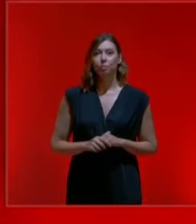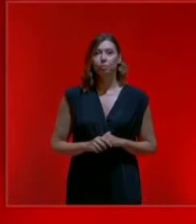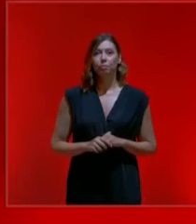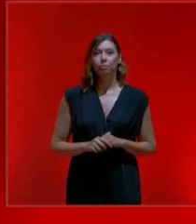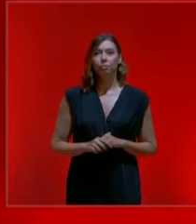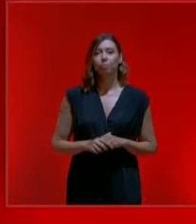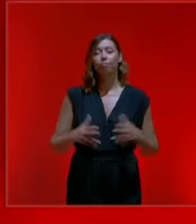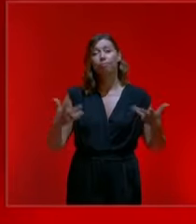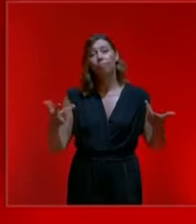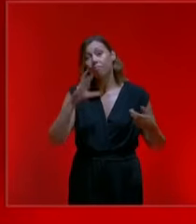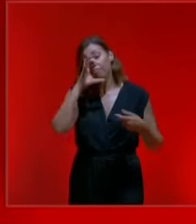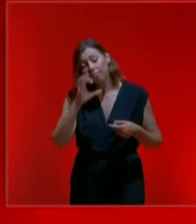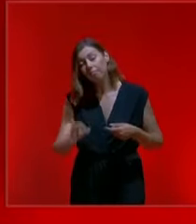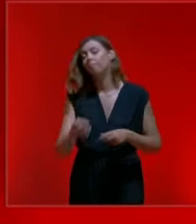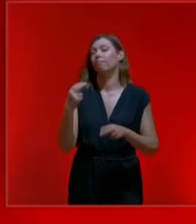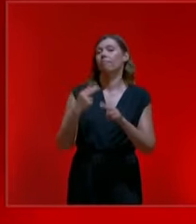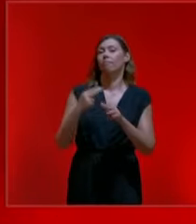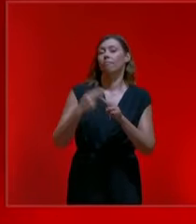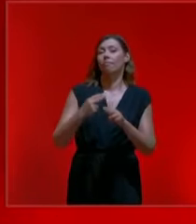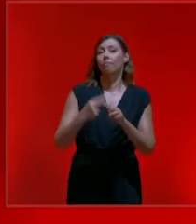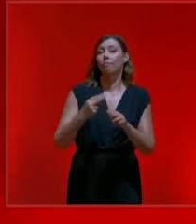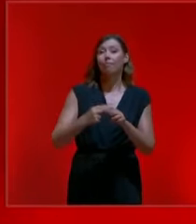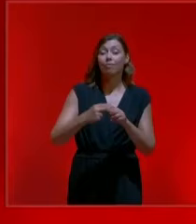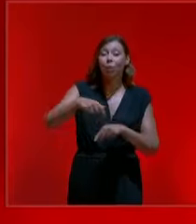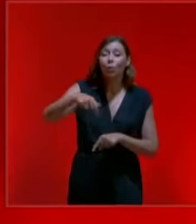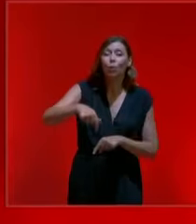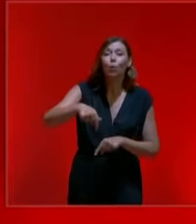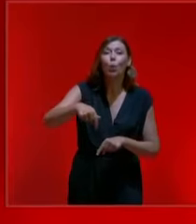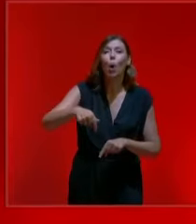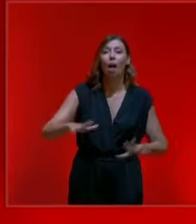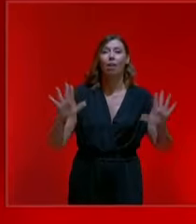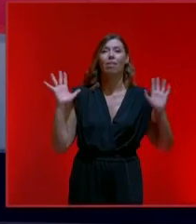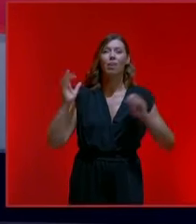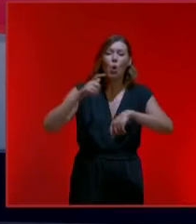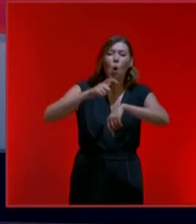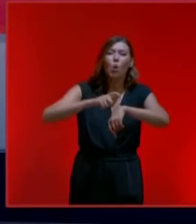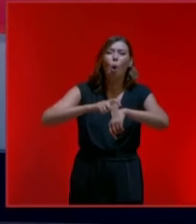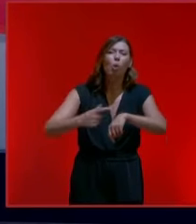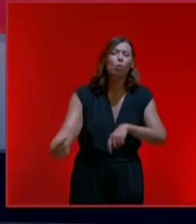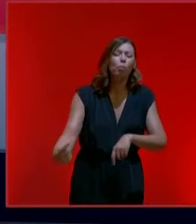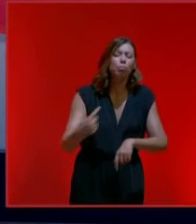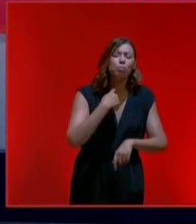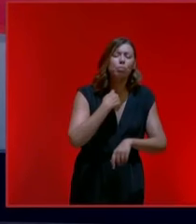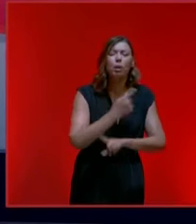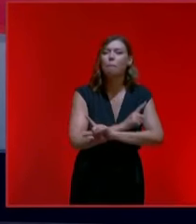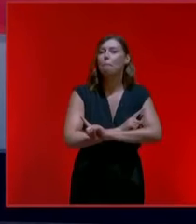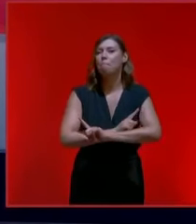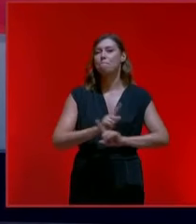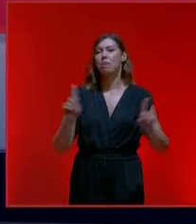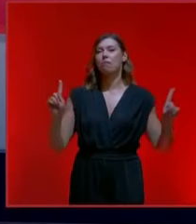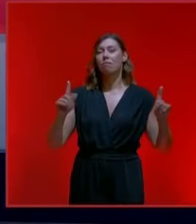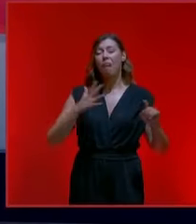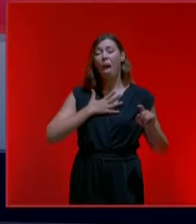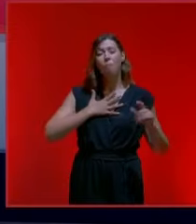Είναι κρίσιμο λοιπόν αυτή τη στιγμή να μην αφήσουμε δευτερόλεπτο να πάει χαμένο. Να αγωνιστούμε για να πείσουμε